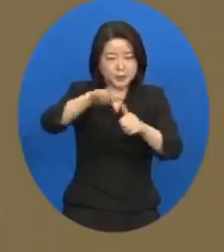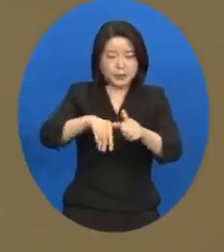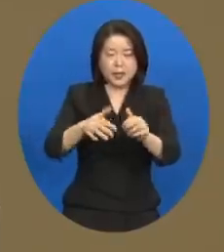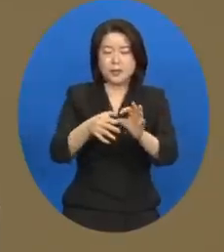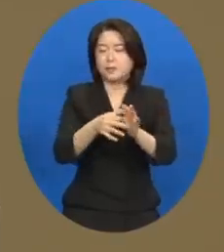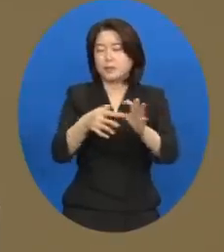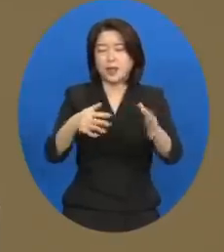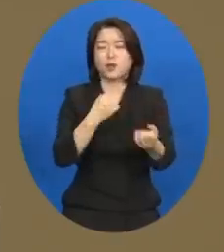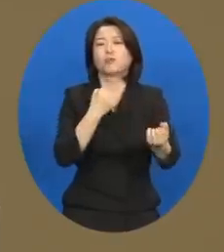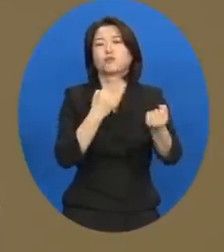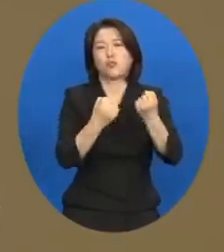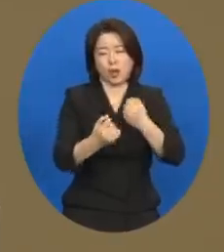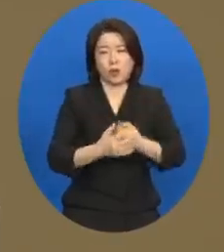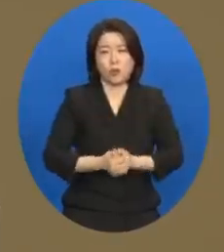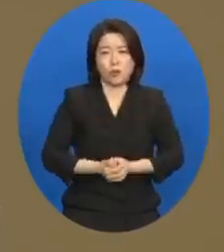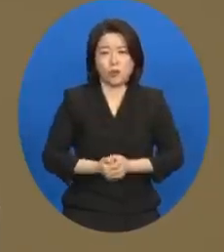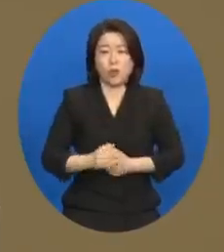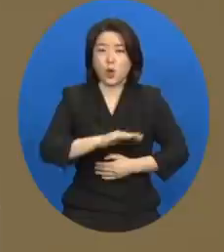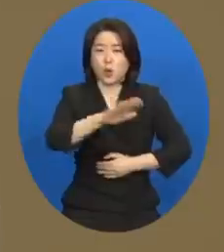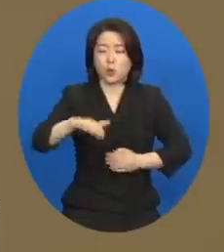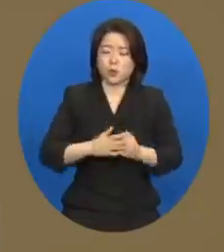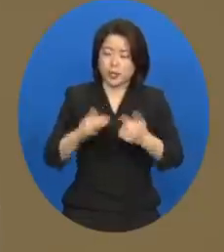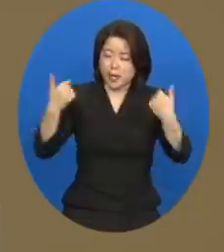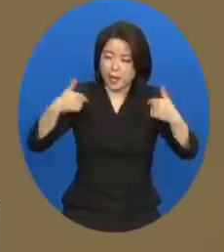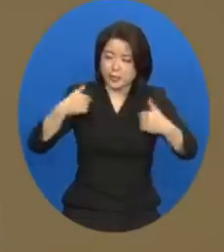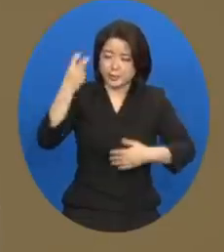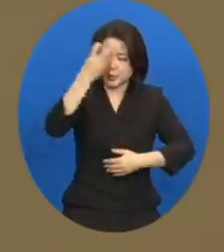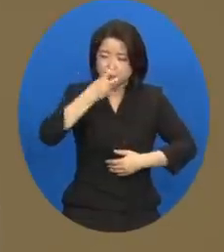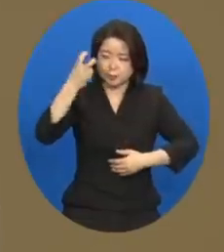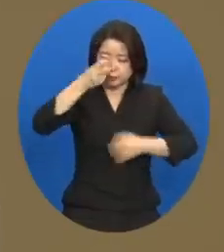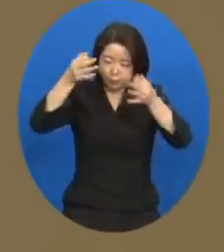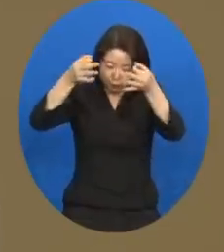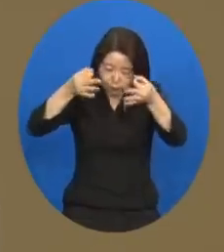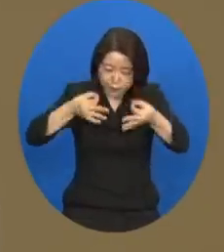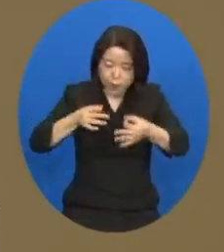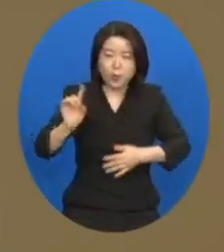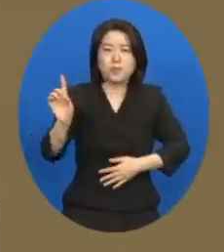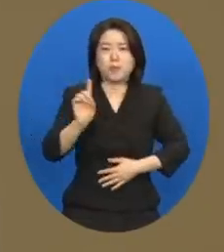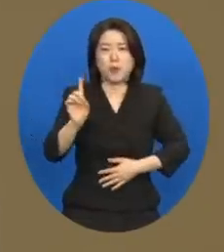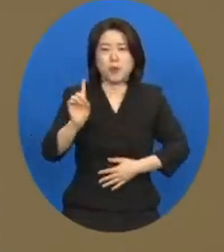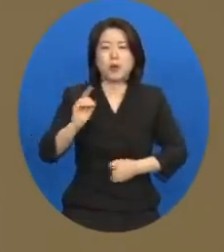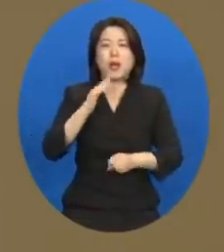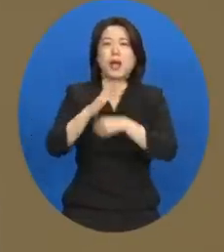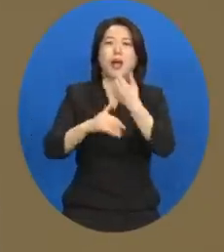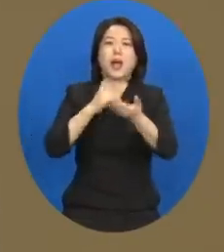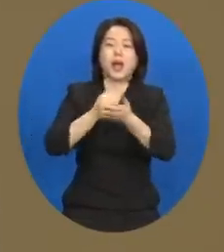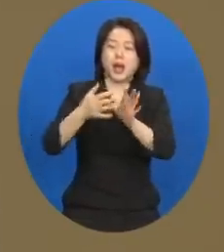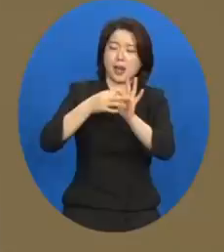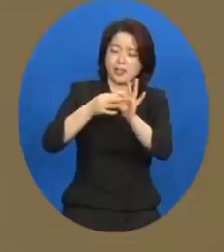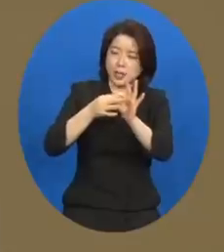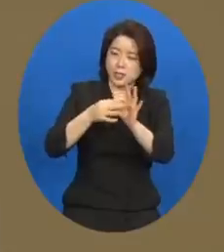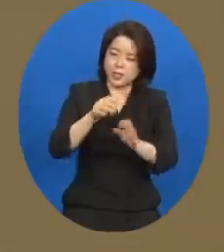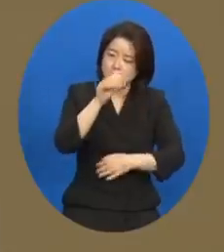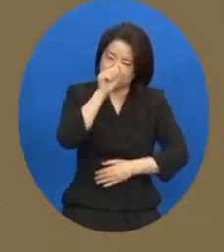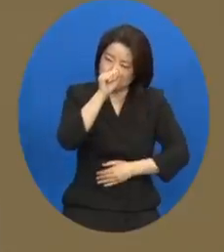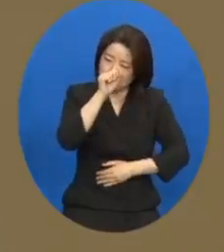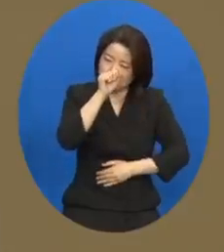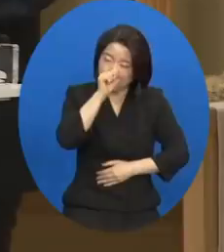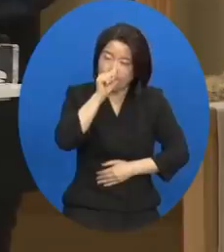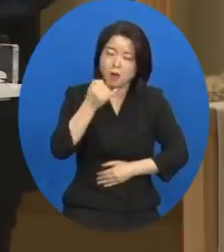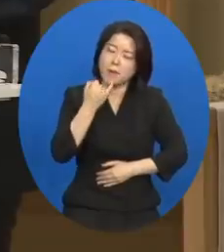어떠하든지 우리가 항상 점검해야 될 것은 하나님과의 관계가 좋은가 하는